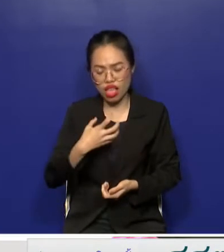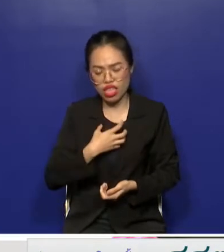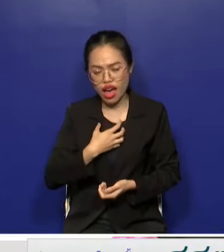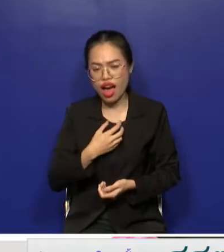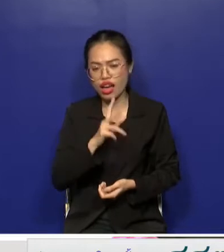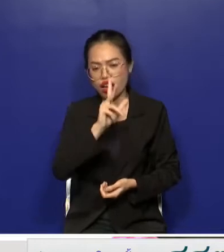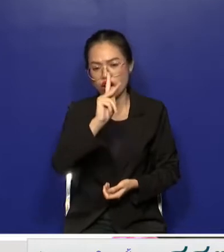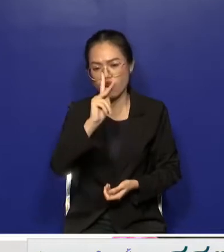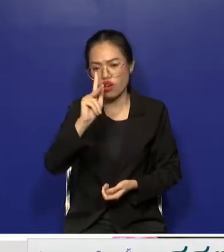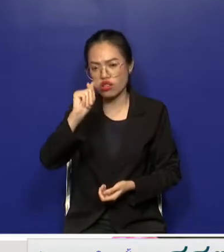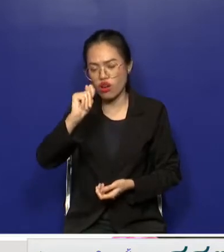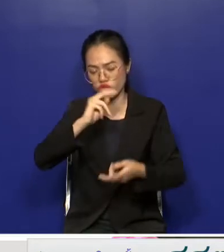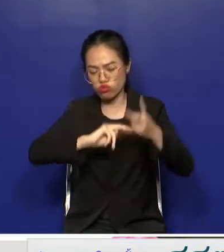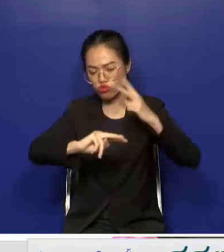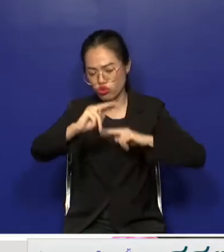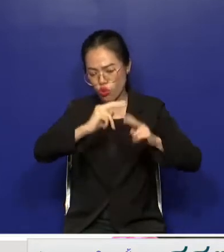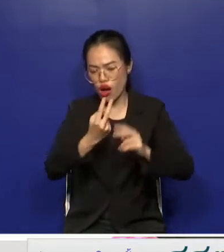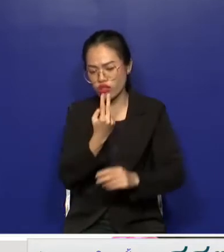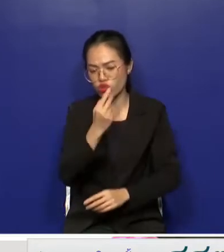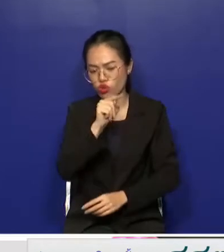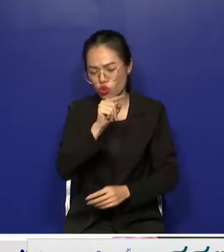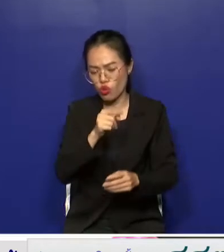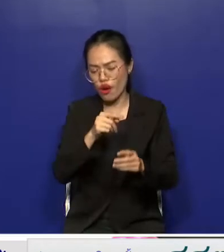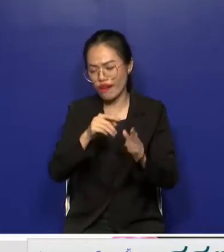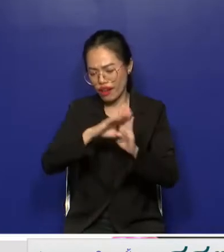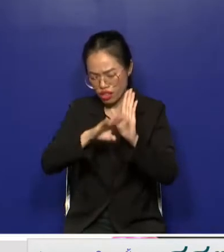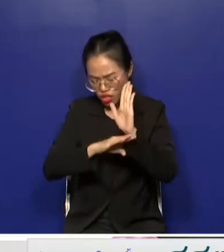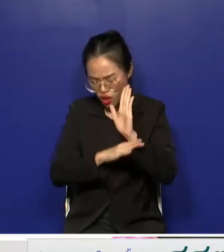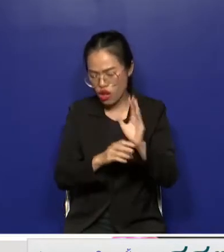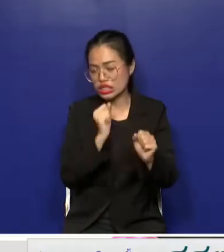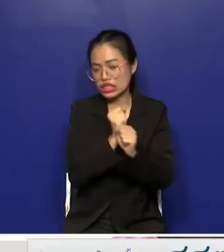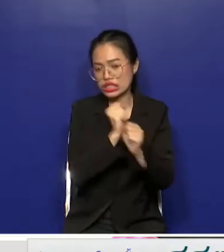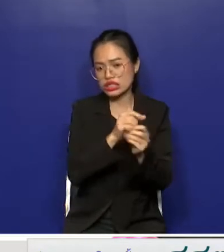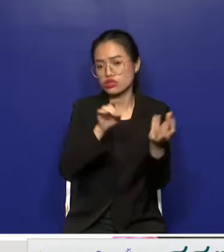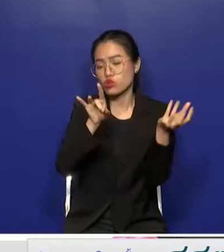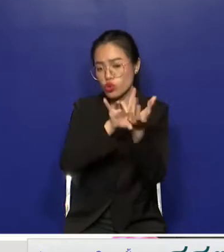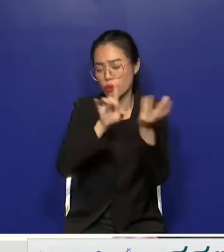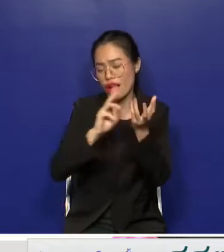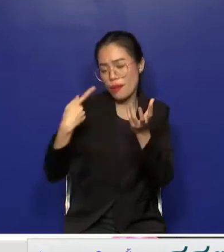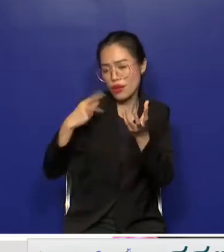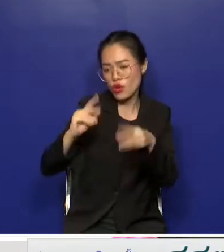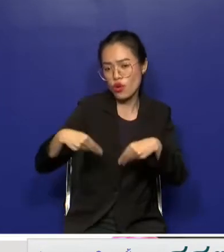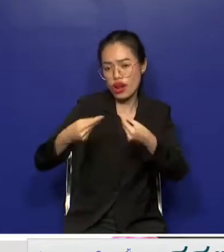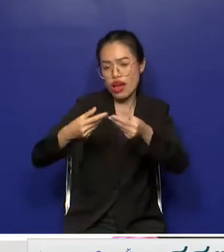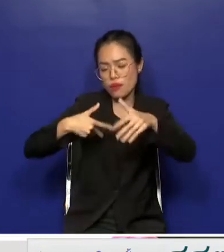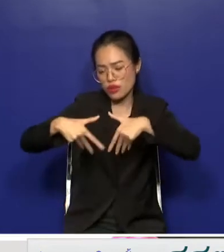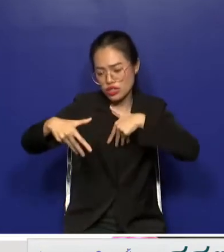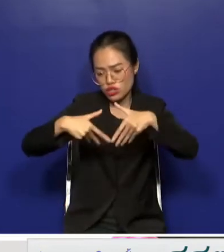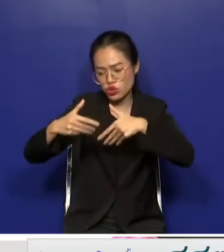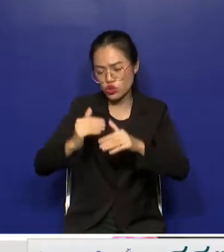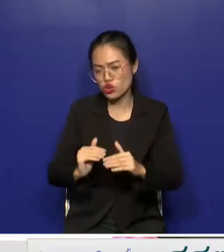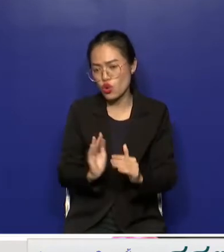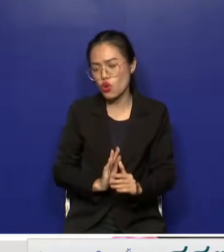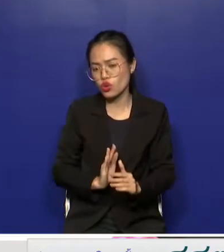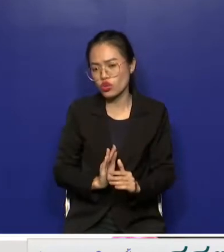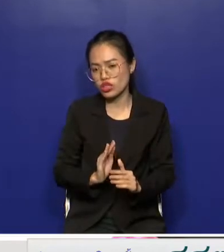ตอเข้าไปดู ว่าจะมีกับบนการทำคุ้มค่า และเกิดประโยชนสงสุด และสะท้อนสดเสยงขพน้ไปชา